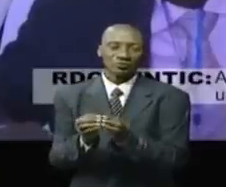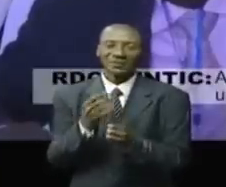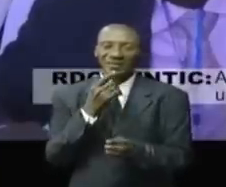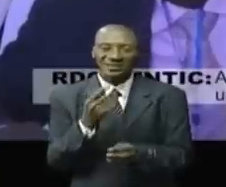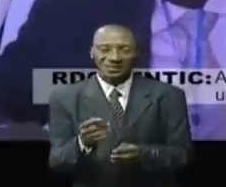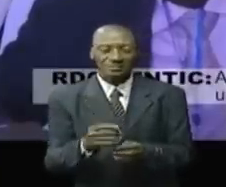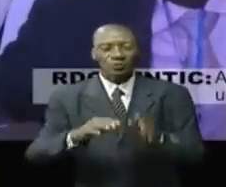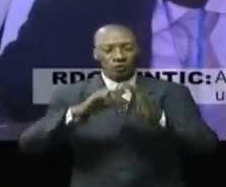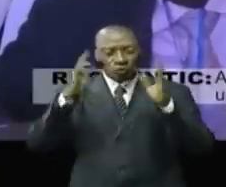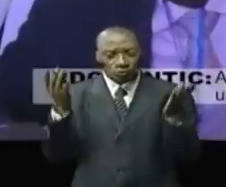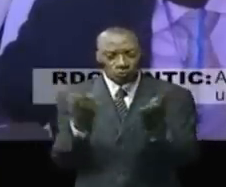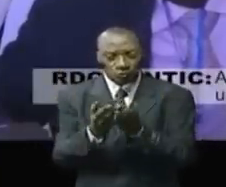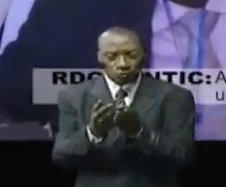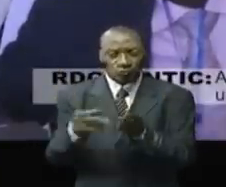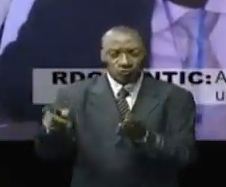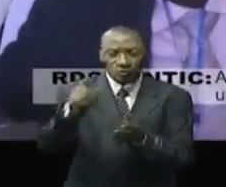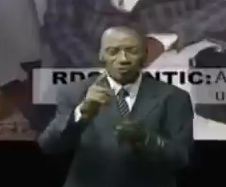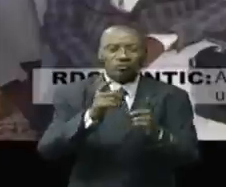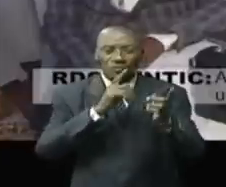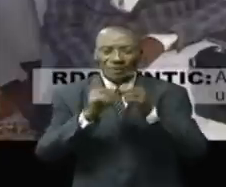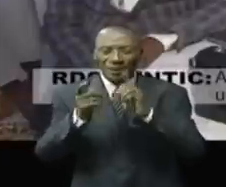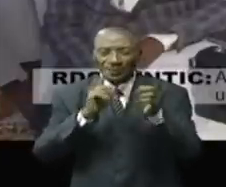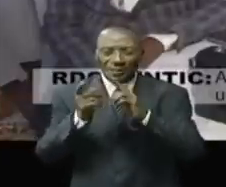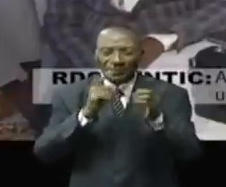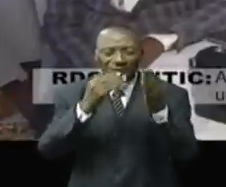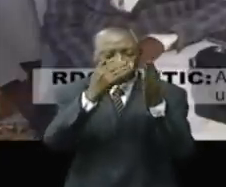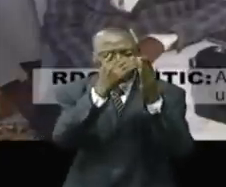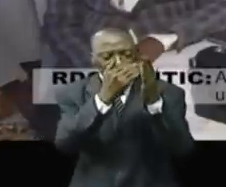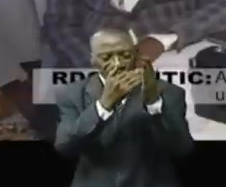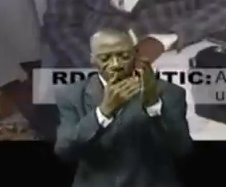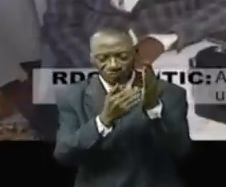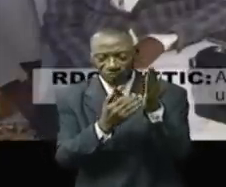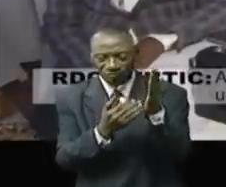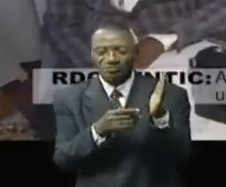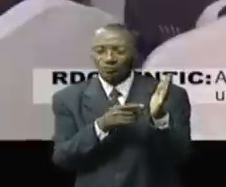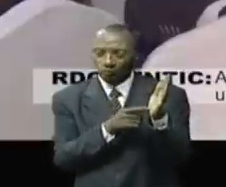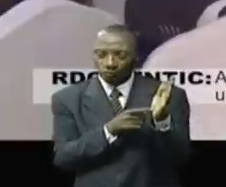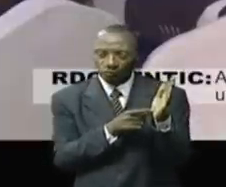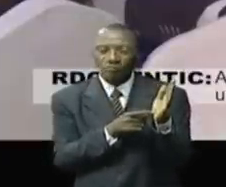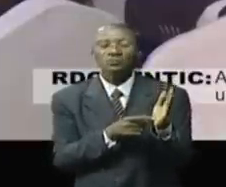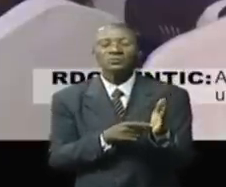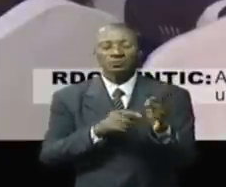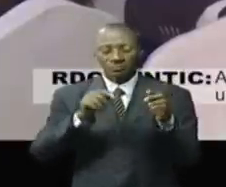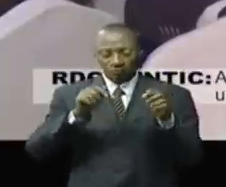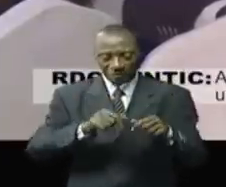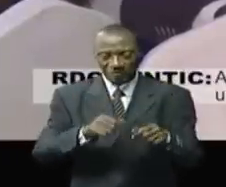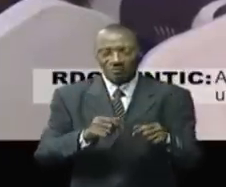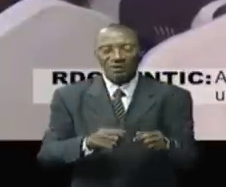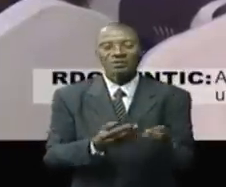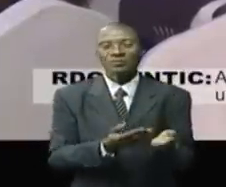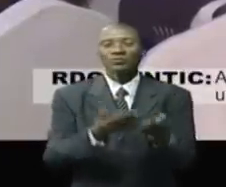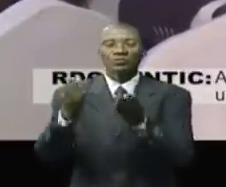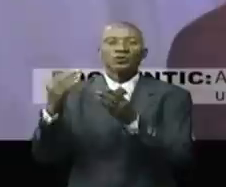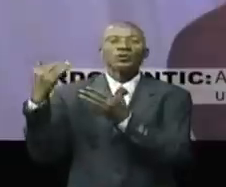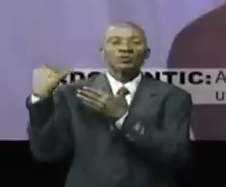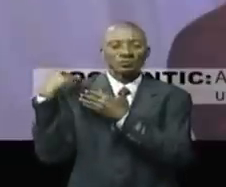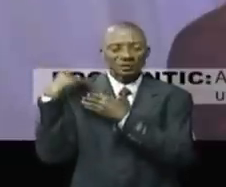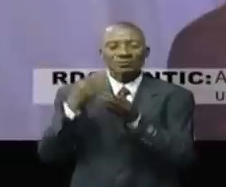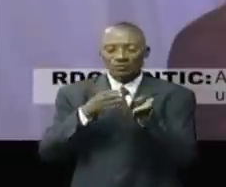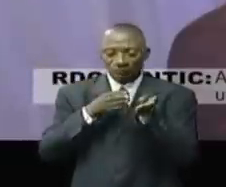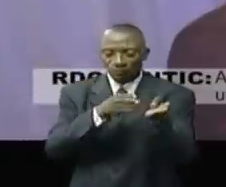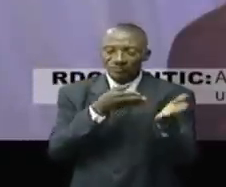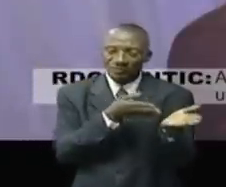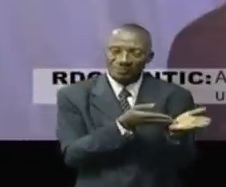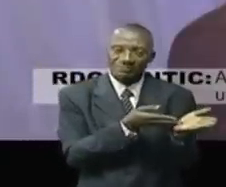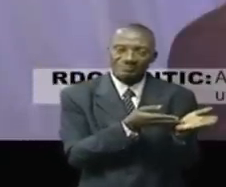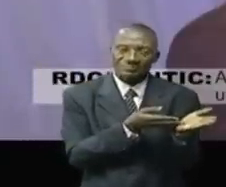les recommandations formulées par les participants vont enrichir les documents des politiques sectorielles. Pour Séraphin Oumbaka Pépé, ces